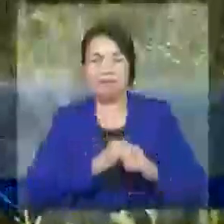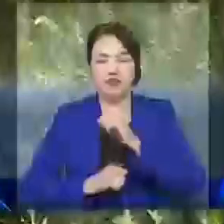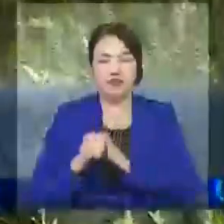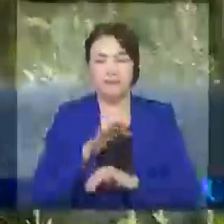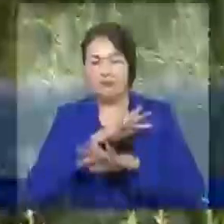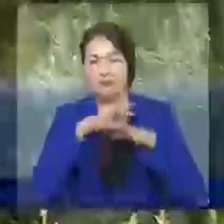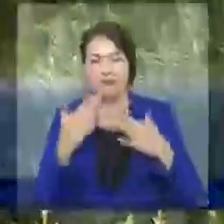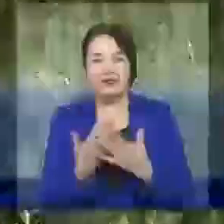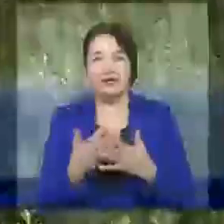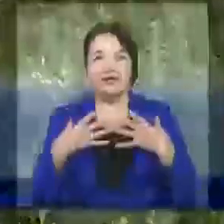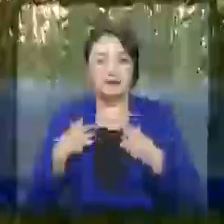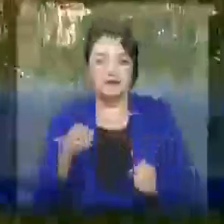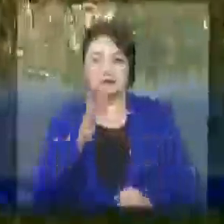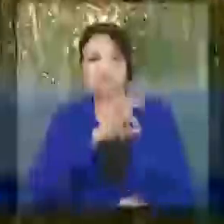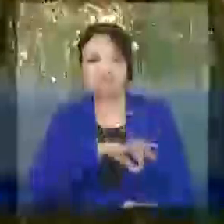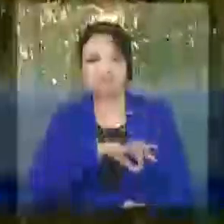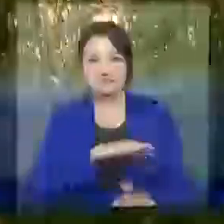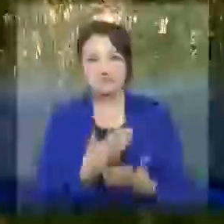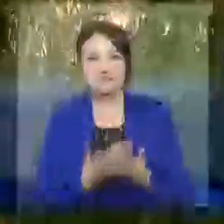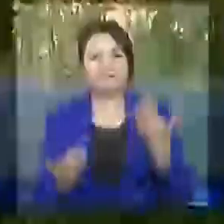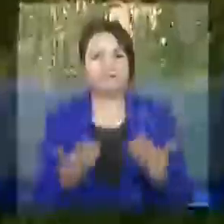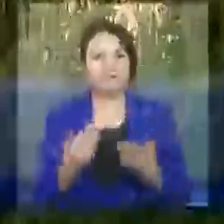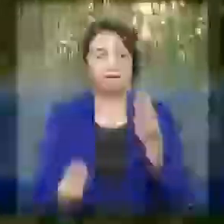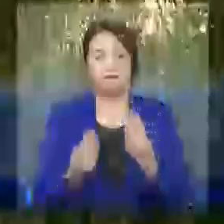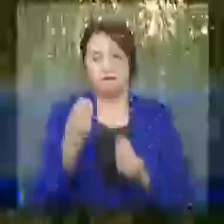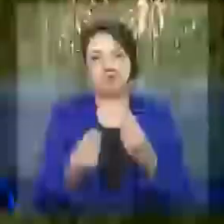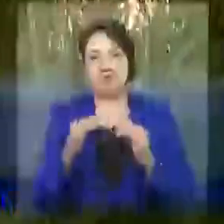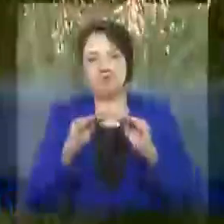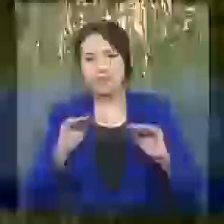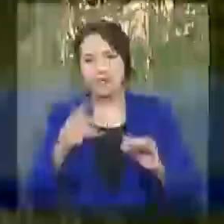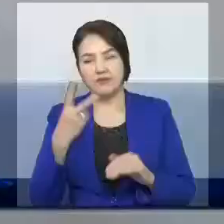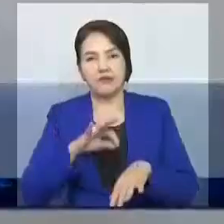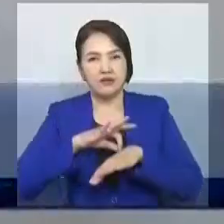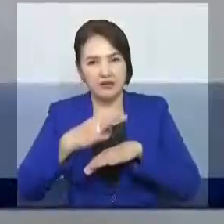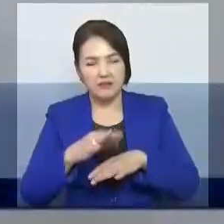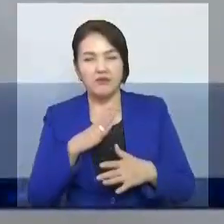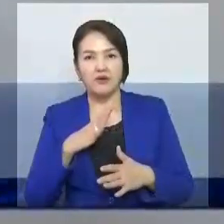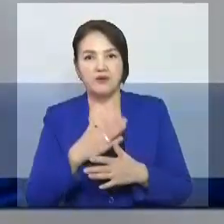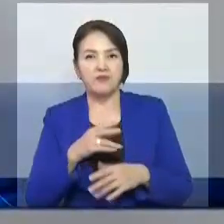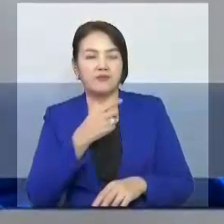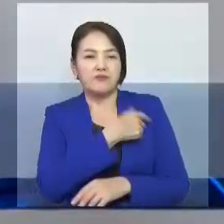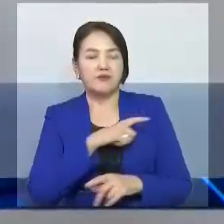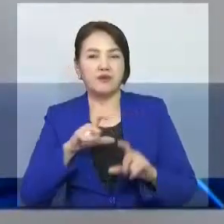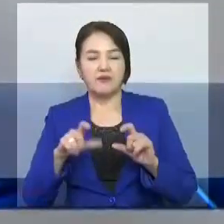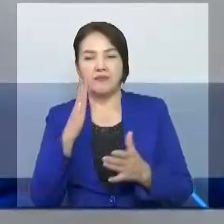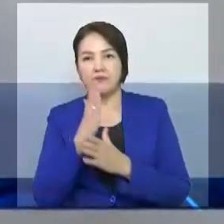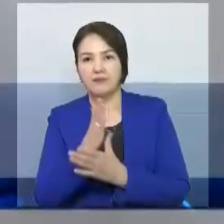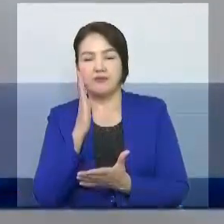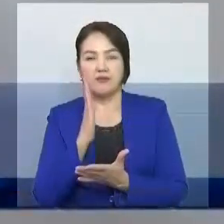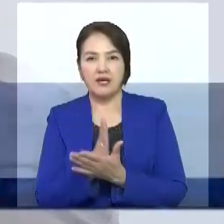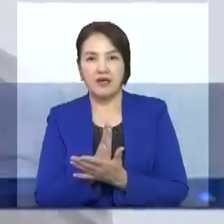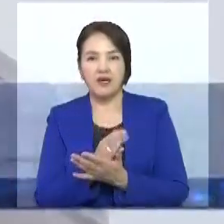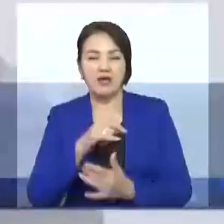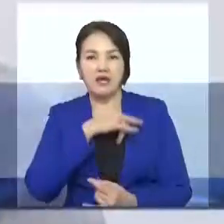көп, бұл олардың денсаулығына пайдалы. Ал егер ойын барысында оқушылар бір жерін жарақаттап алса, медбике бірден көмекке келеді.